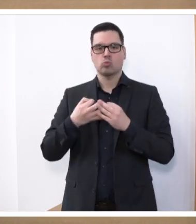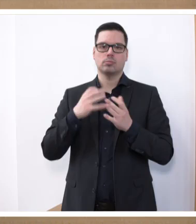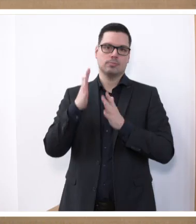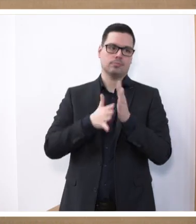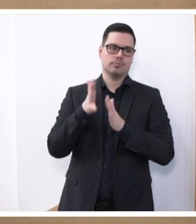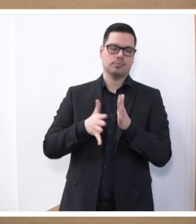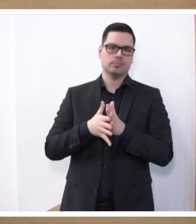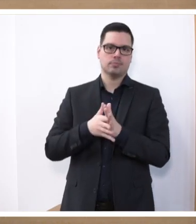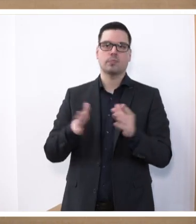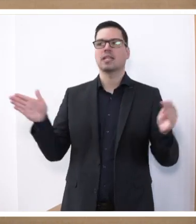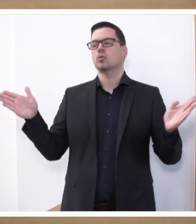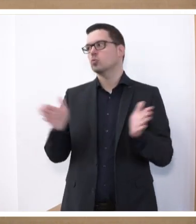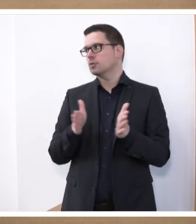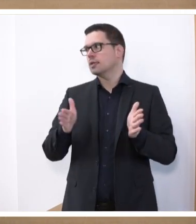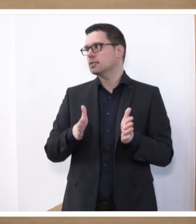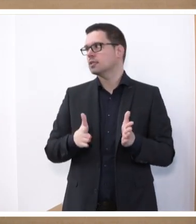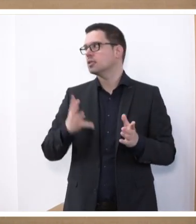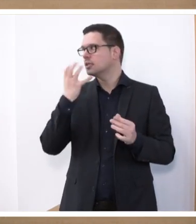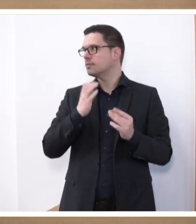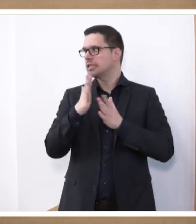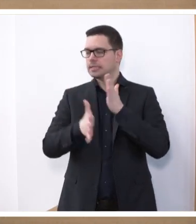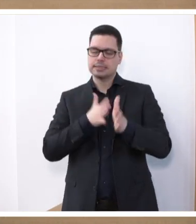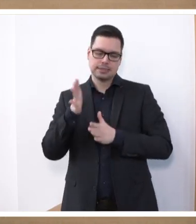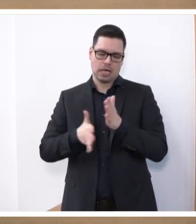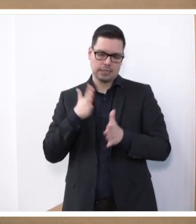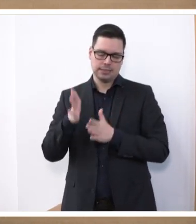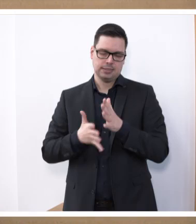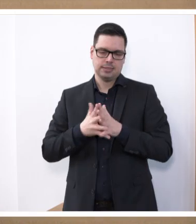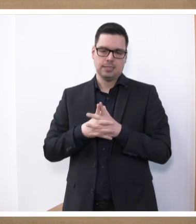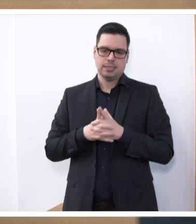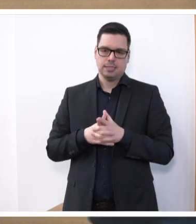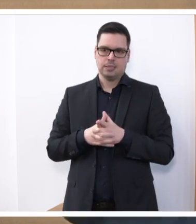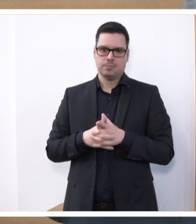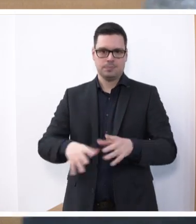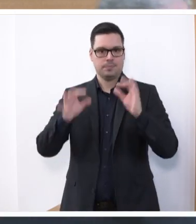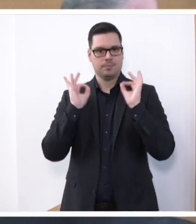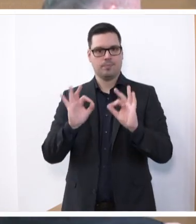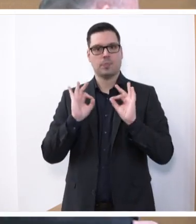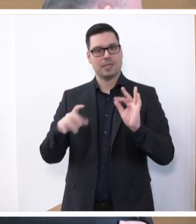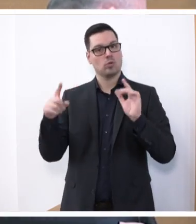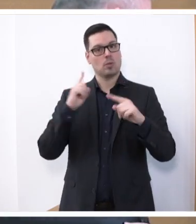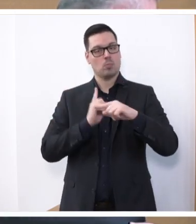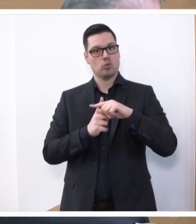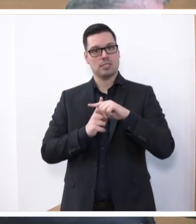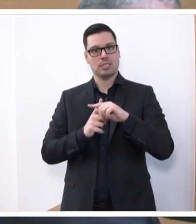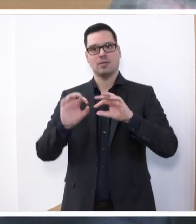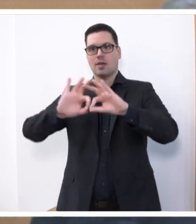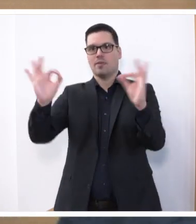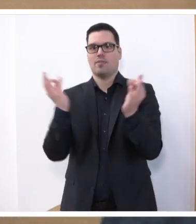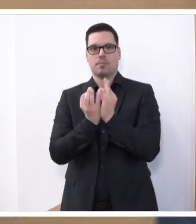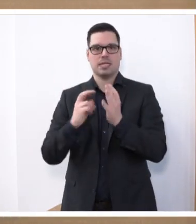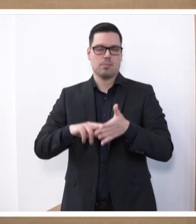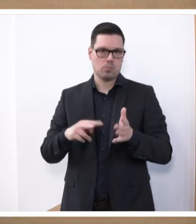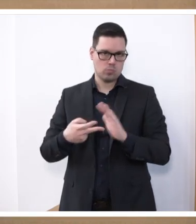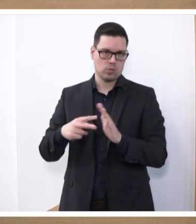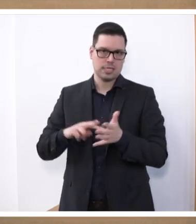insoweit kurz fassen will aber schon sagen dass tatsächlich eine eine gute eine positive Familienpolitik dass